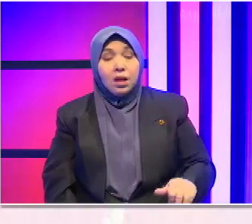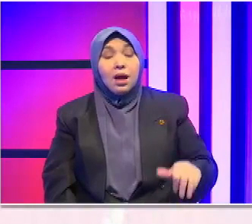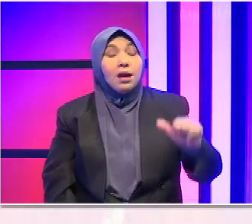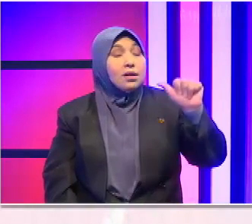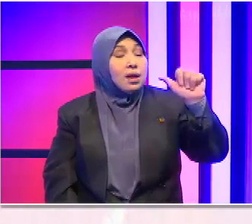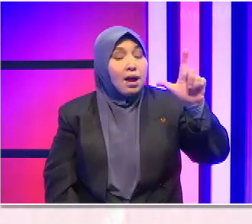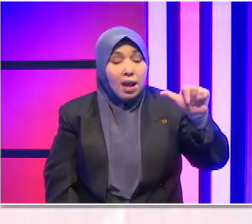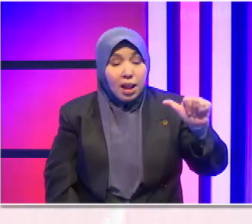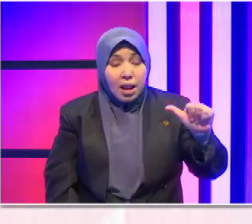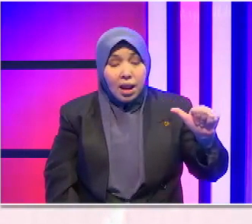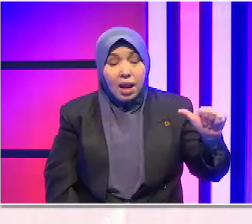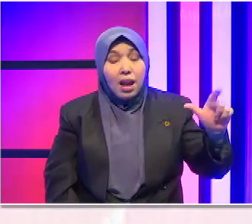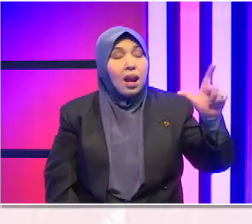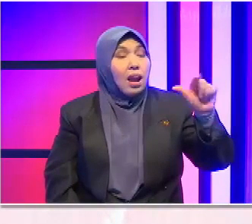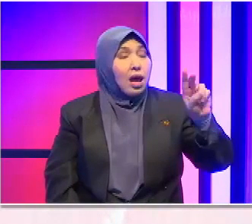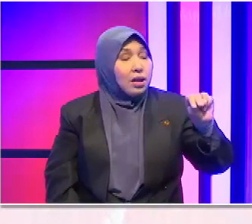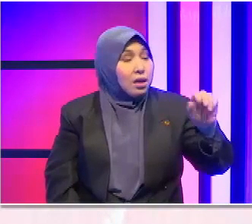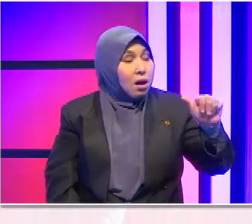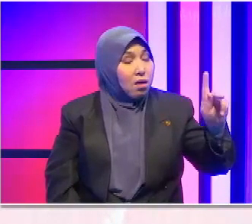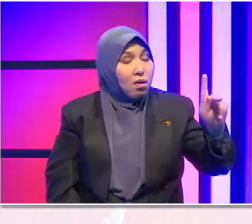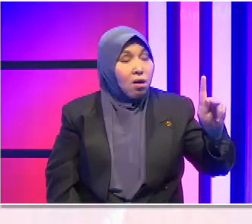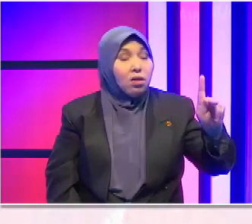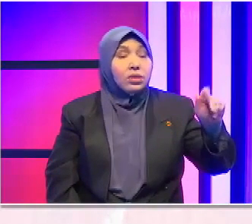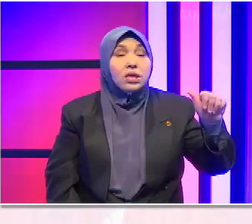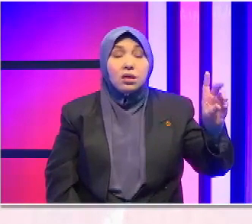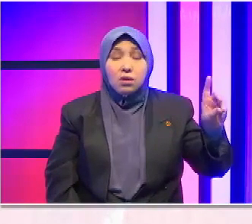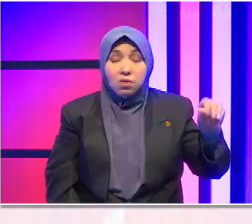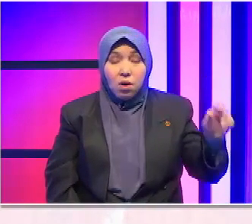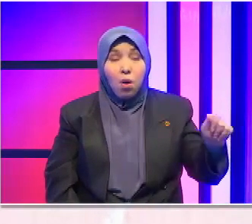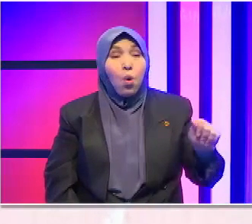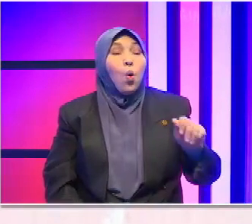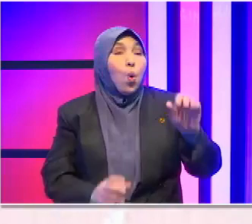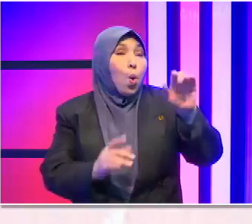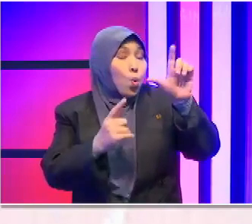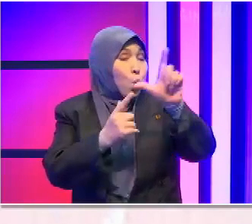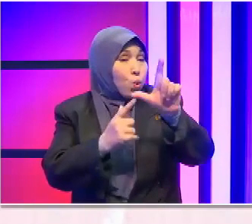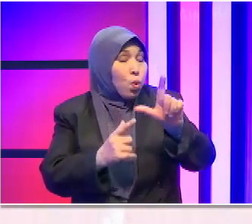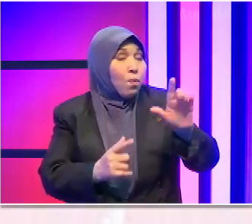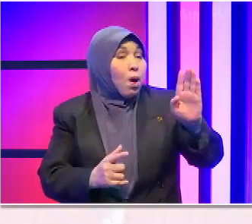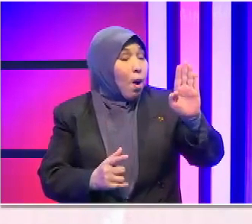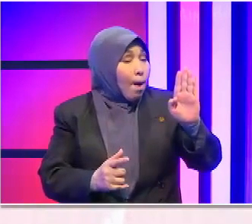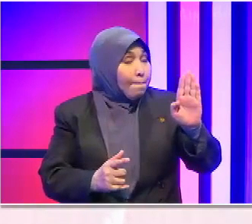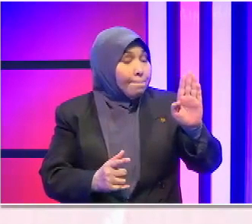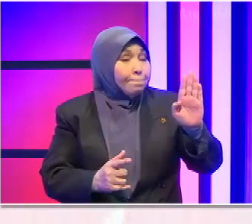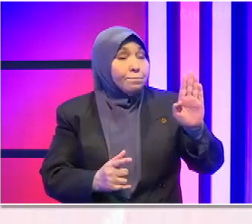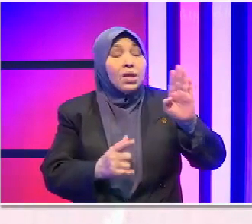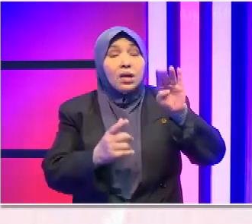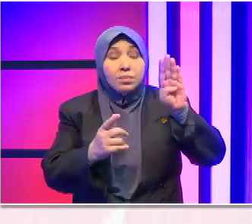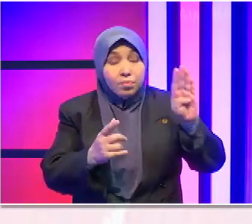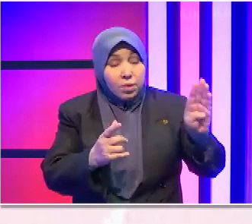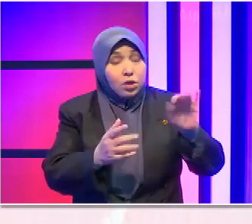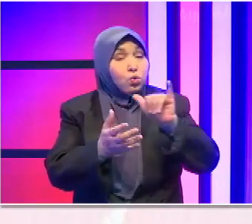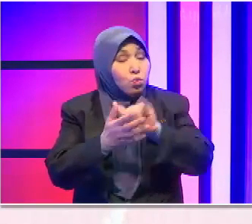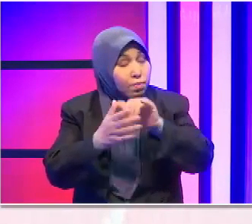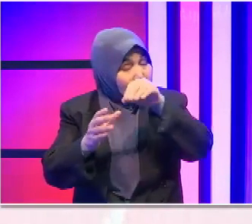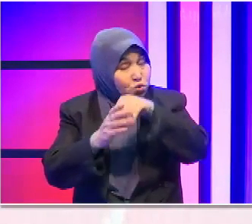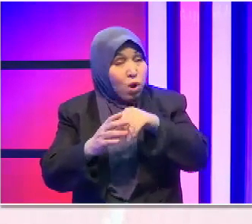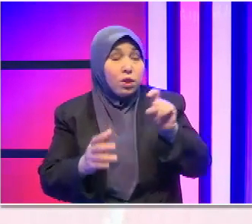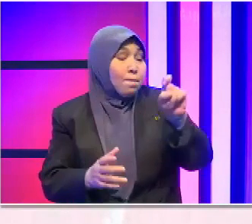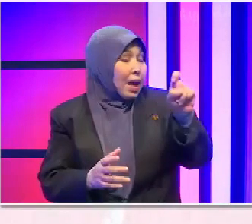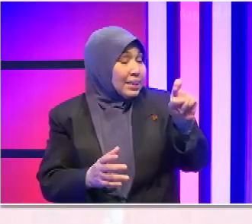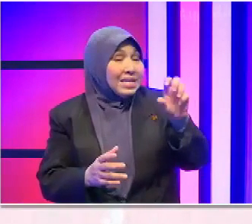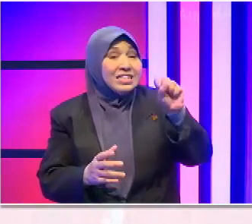Elan now Kojiro huruf qaf termasuk tapi di dalam keadaan Qalqalah ataupun mati sukun ke situ oke